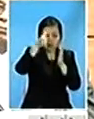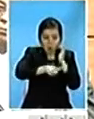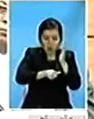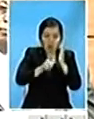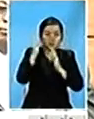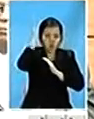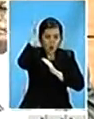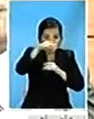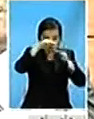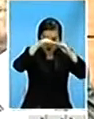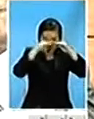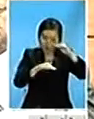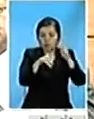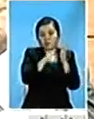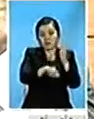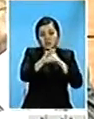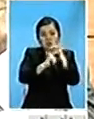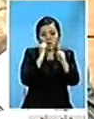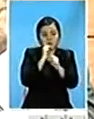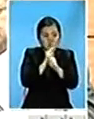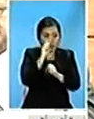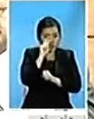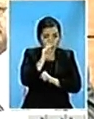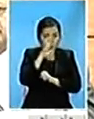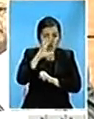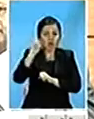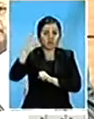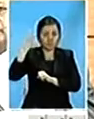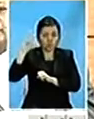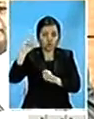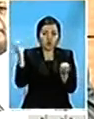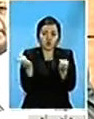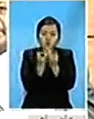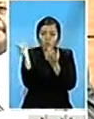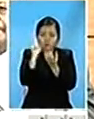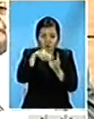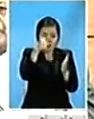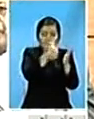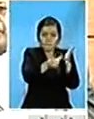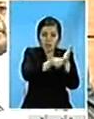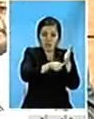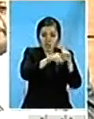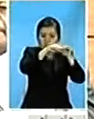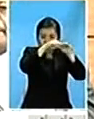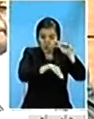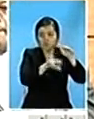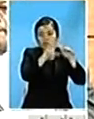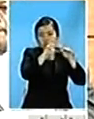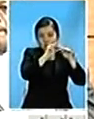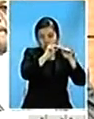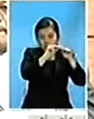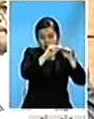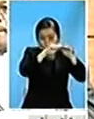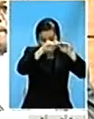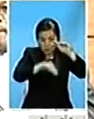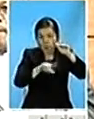ในต้นปี2556ผลของการปรับลดภาษีนิติบุคคลจาก 30% ลงมาเหลือ